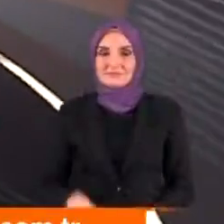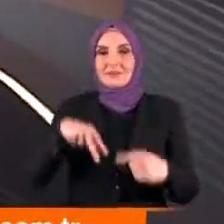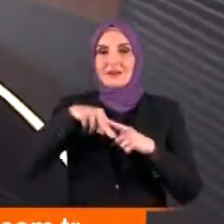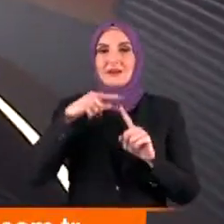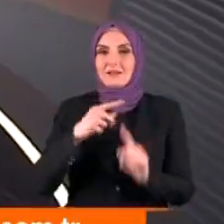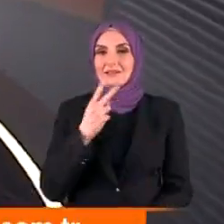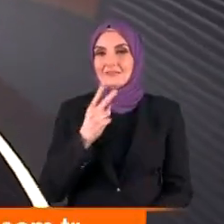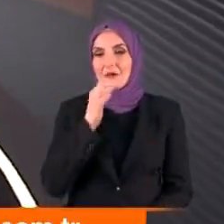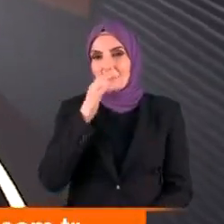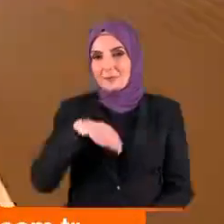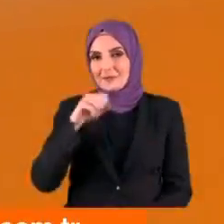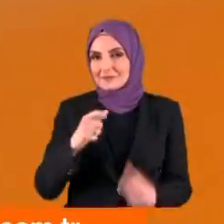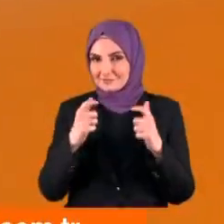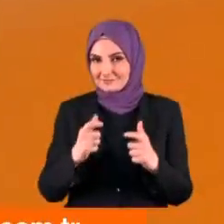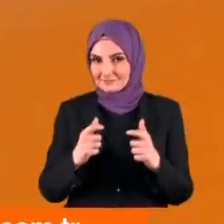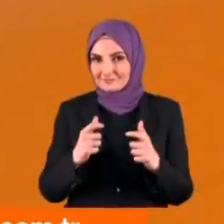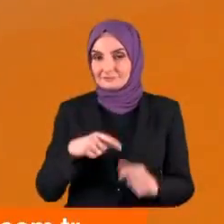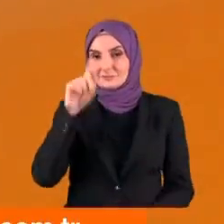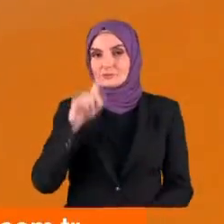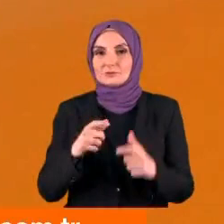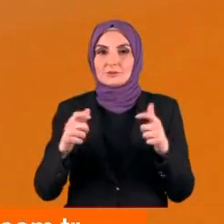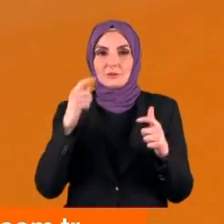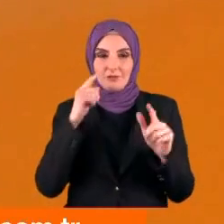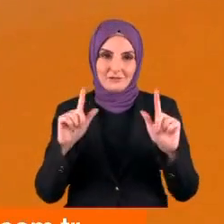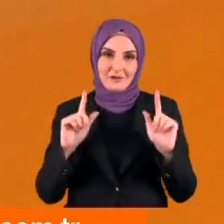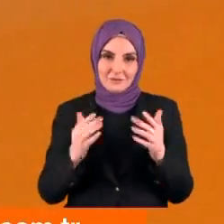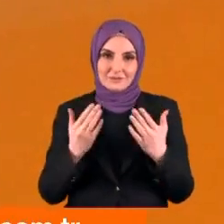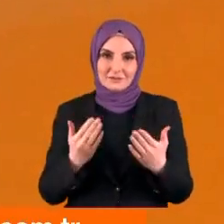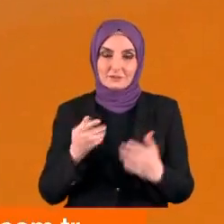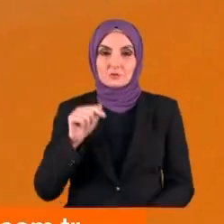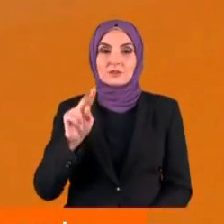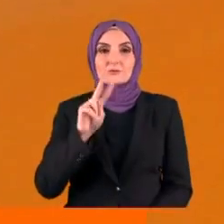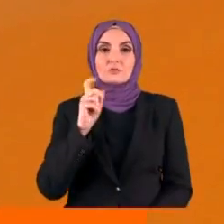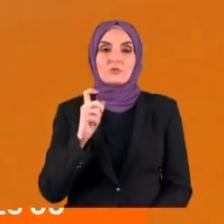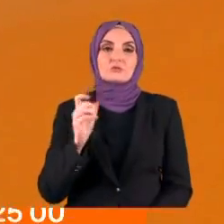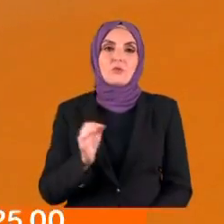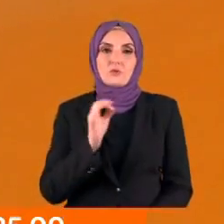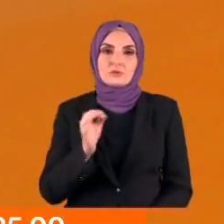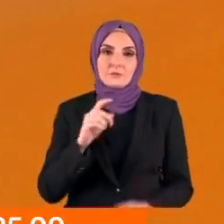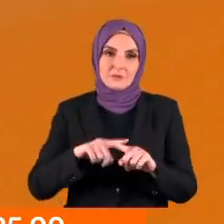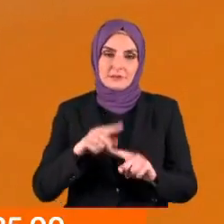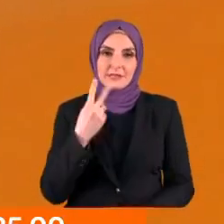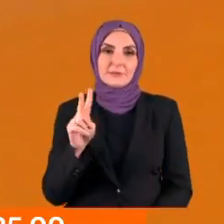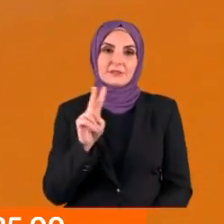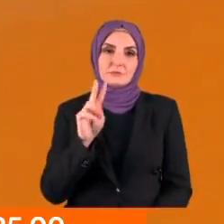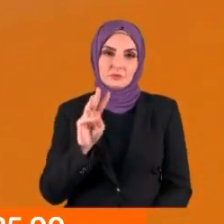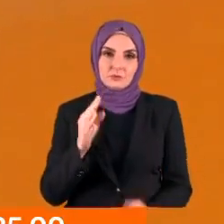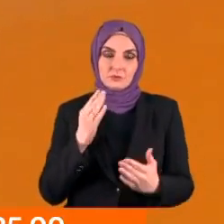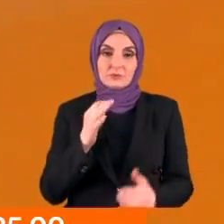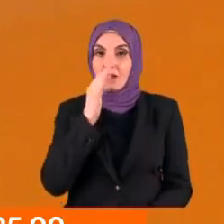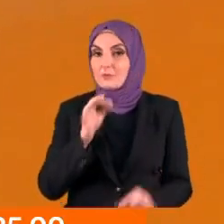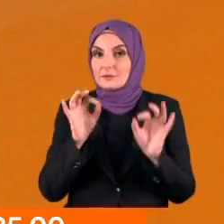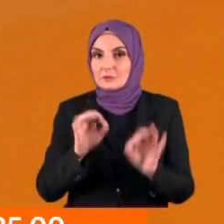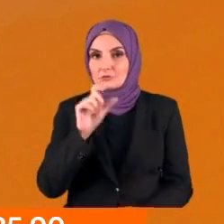Haberi Merkezi'nden, ATV Haber Merkezi'nden günün gelişmeleriyle karşınızdayız. Bugün 29 Ocak Pazar 2023. Bülteni Cumhurbaşkanı Recep